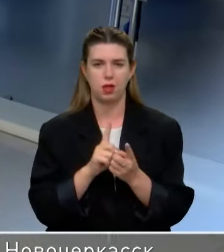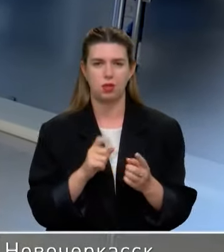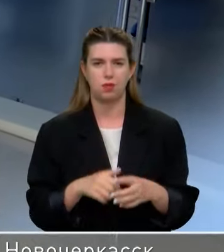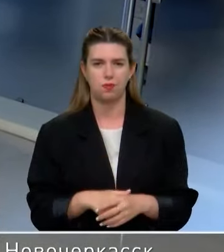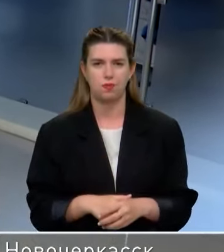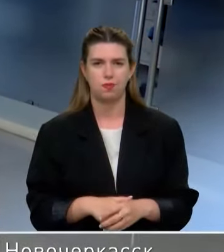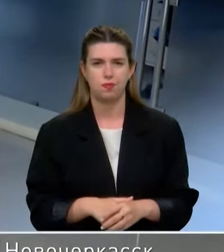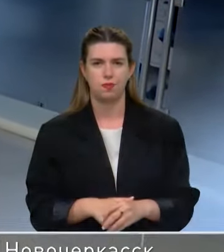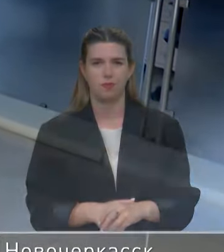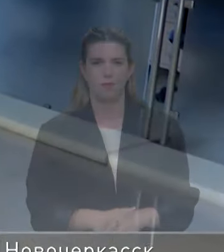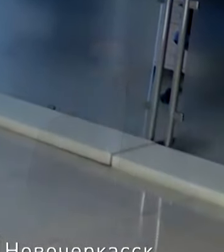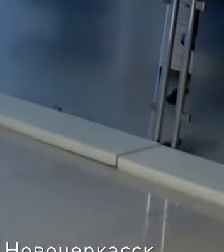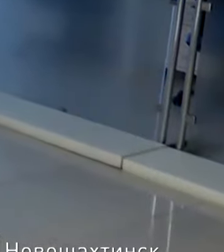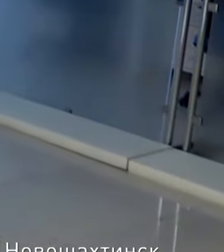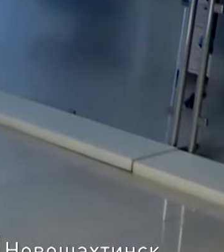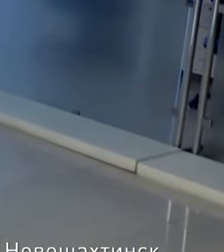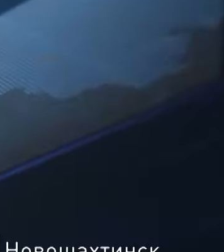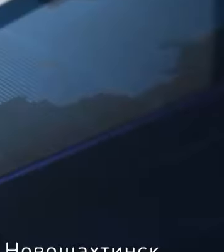встречи